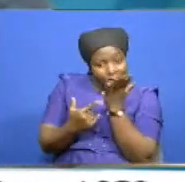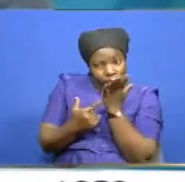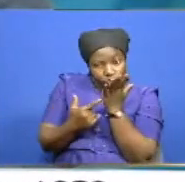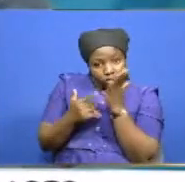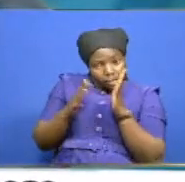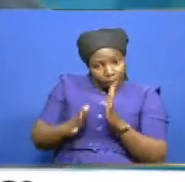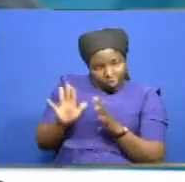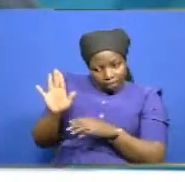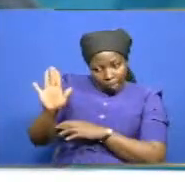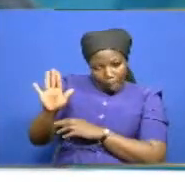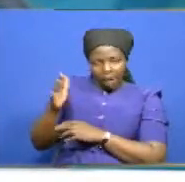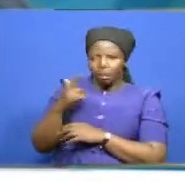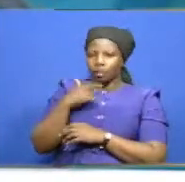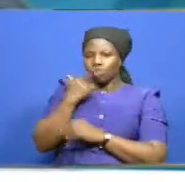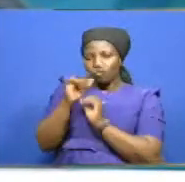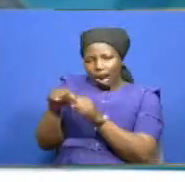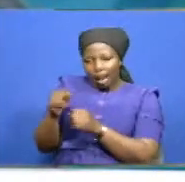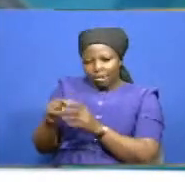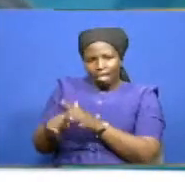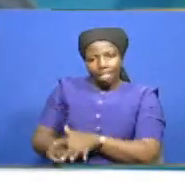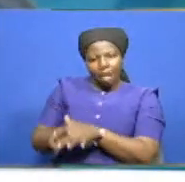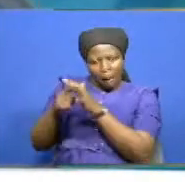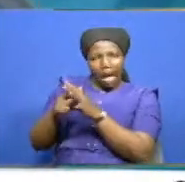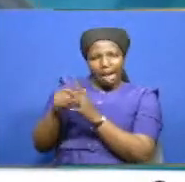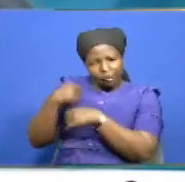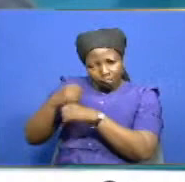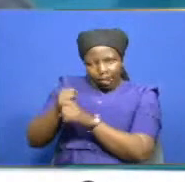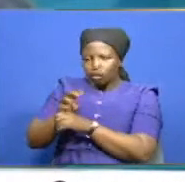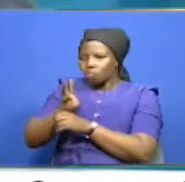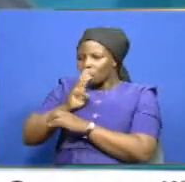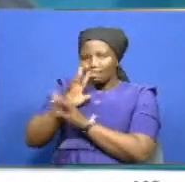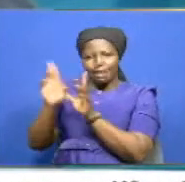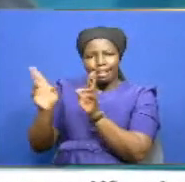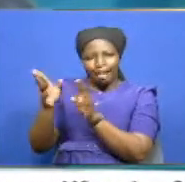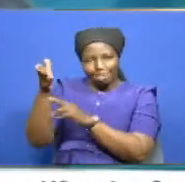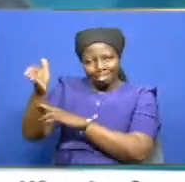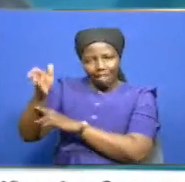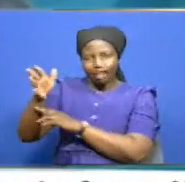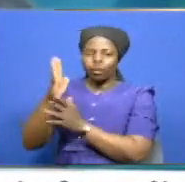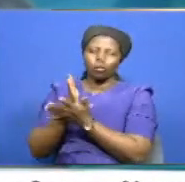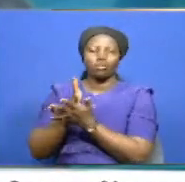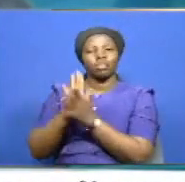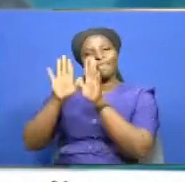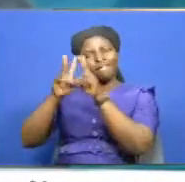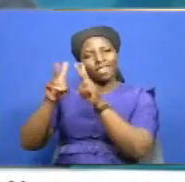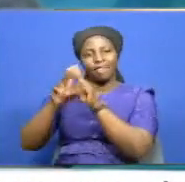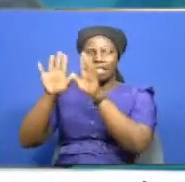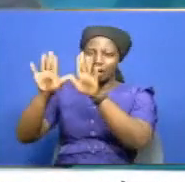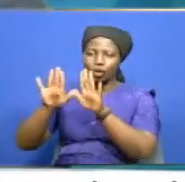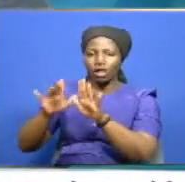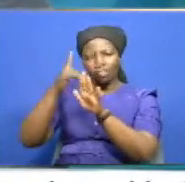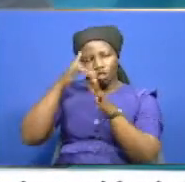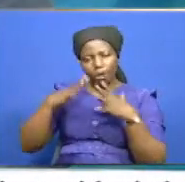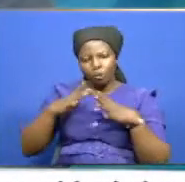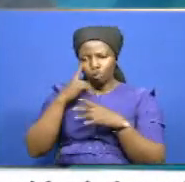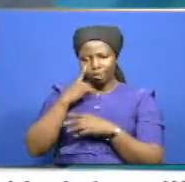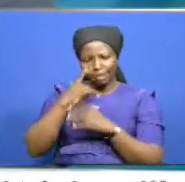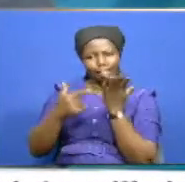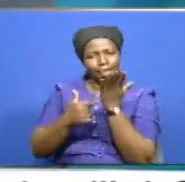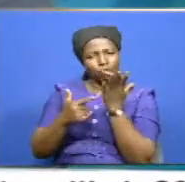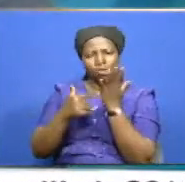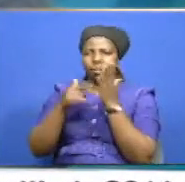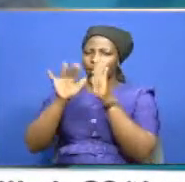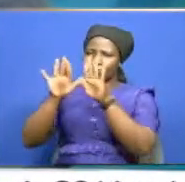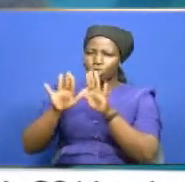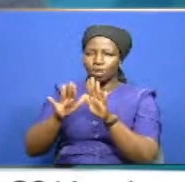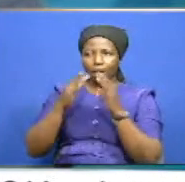mko na mtu yenu anaweza kuwafanyia. Imekuwa muhimu kuona da, kila mtu teknoloji muhimu. Naweza mwambia